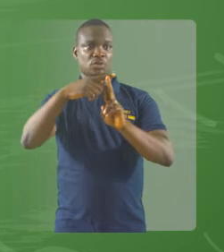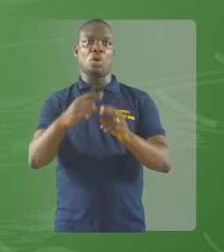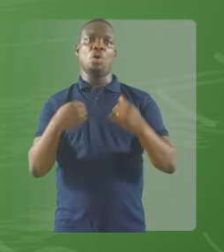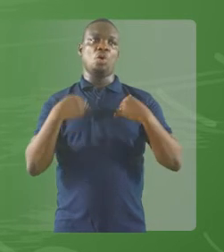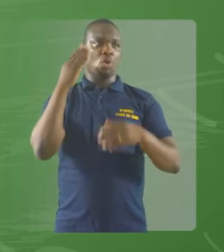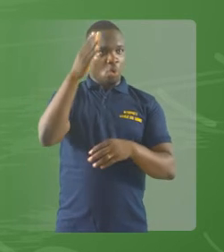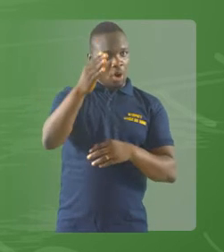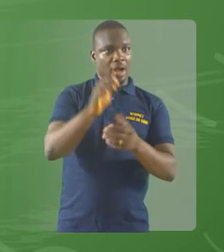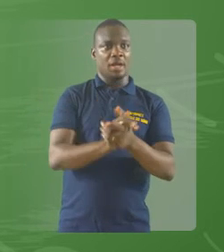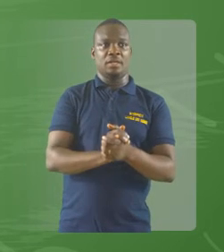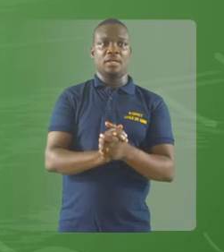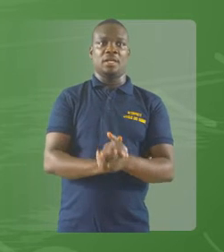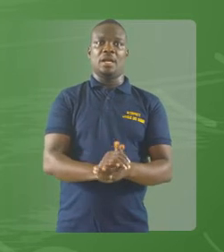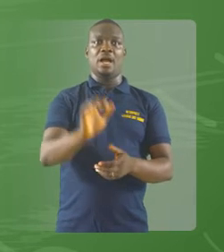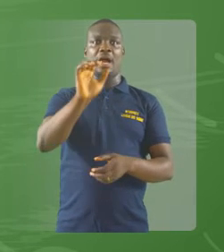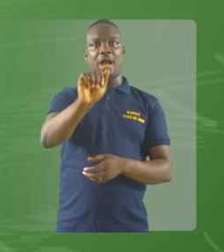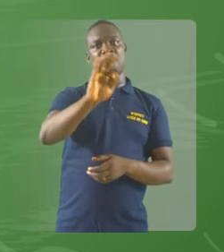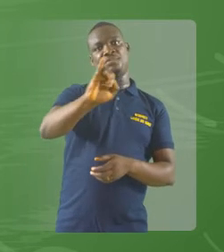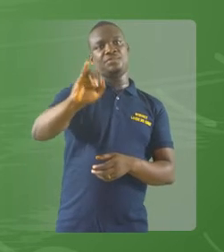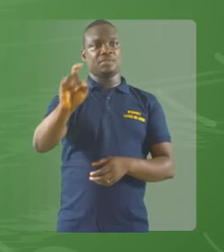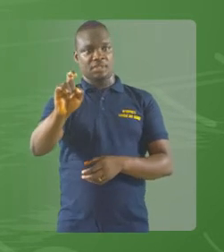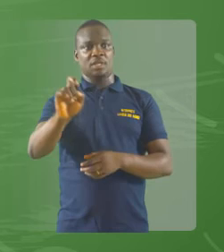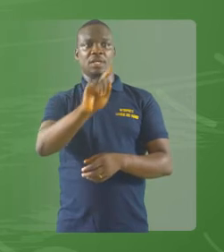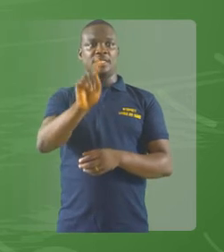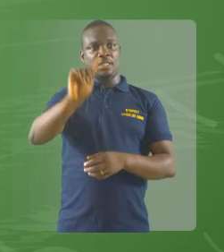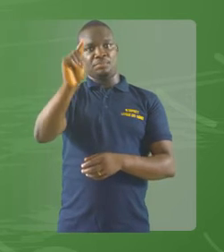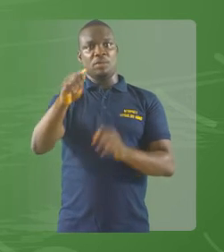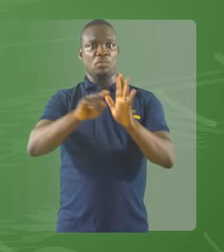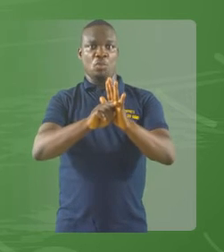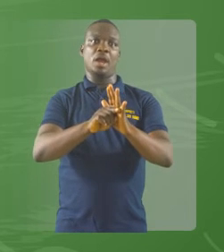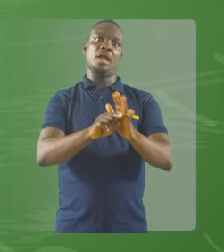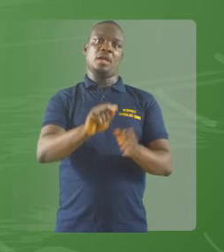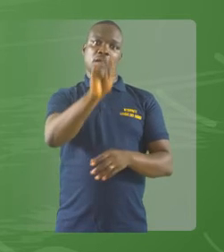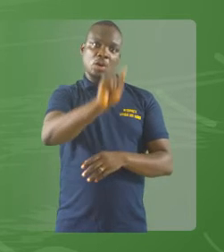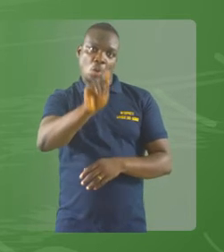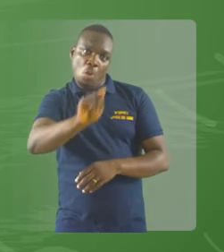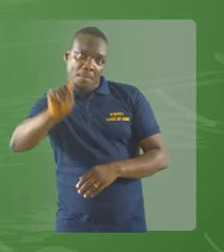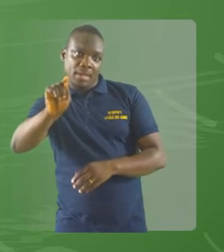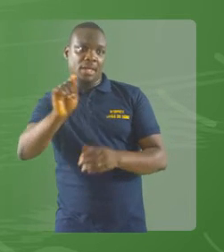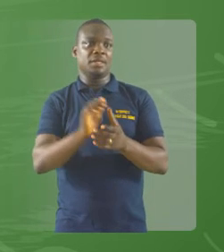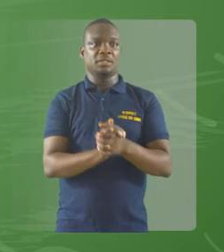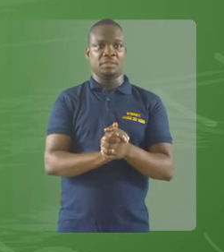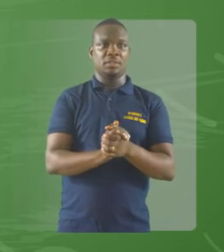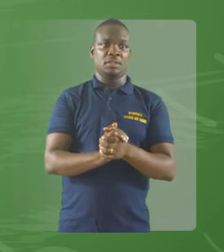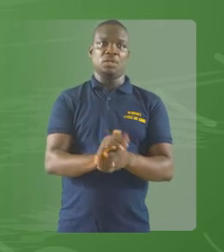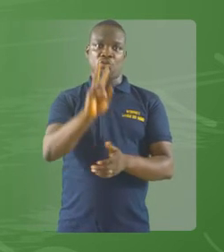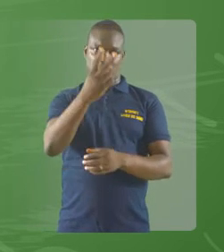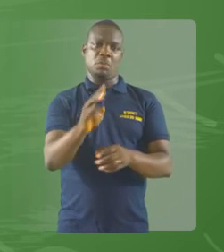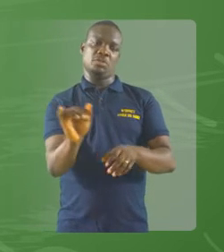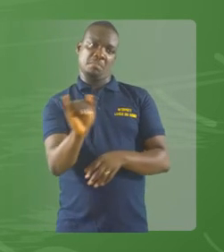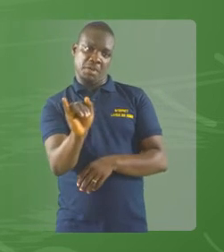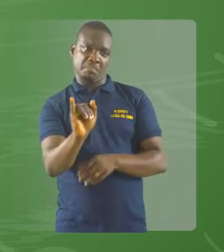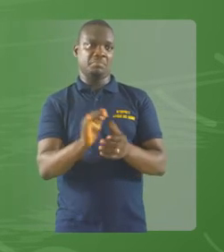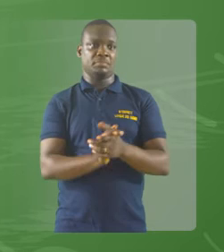affixe Z' moins oméga. Le deuxième vecteur aura pour affixe Z moins oméga.